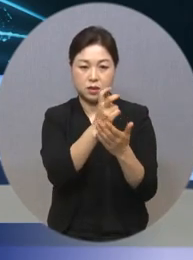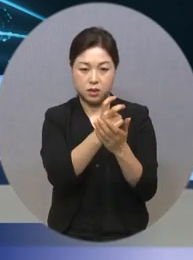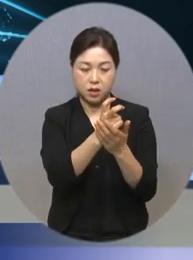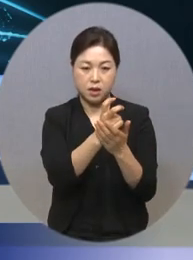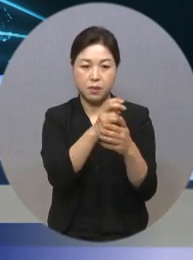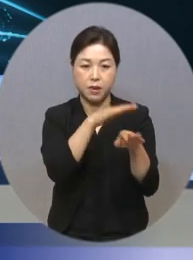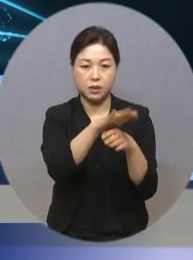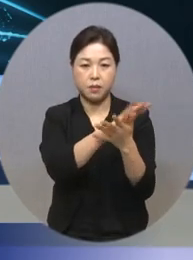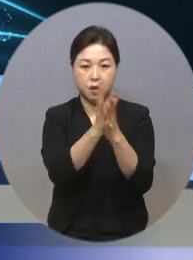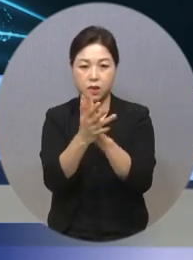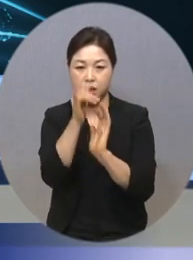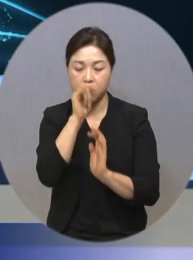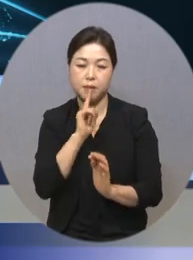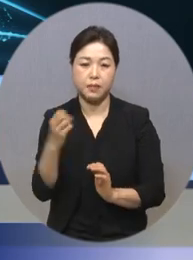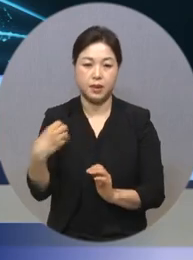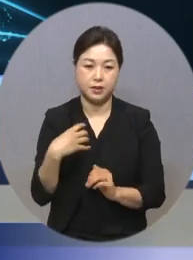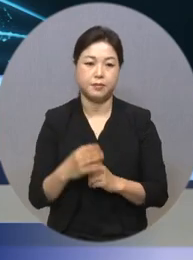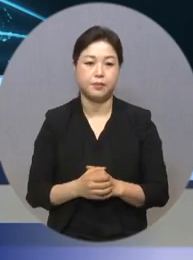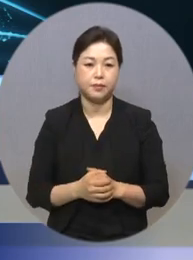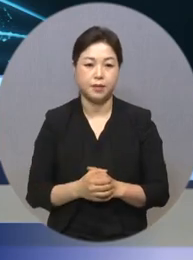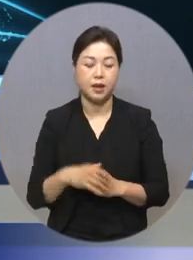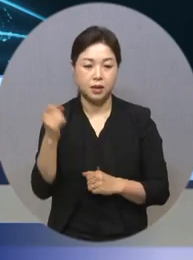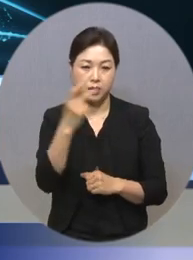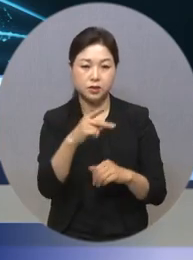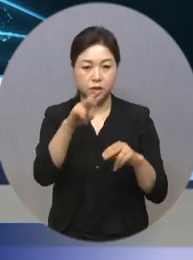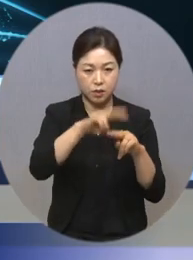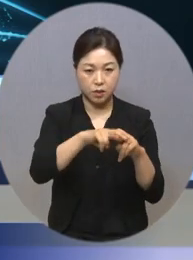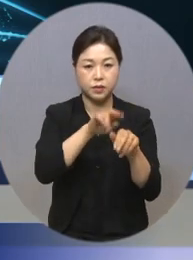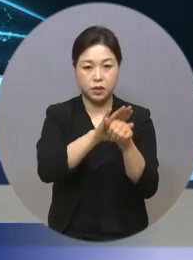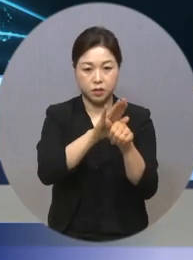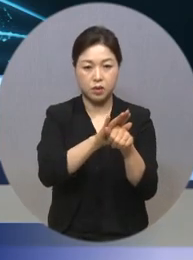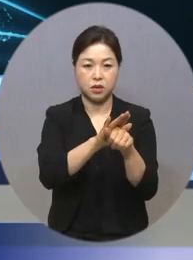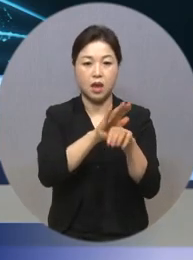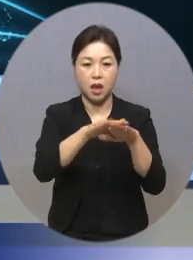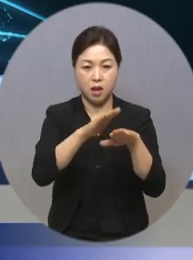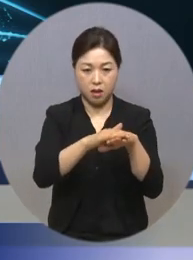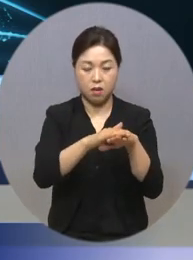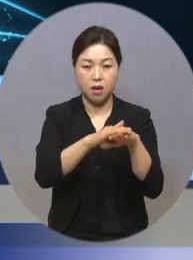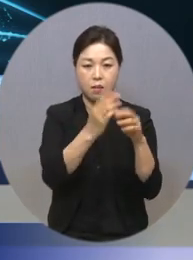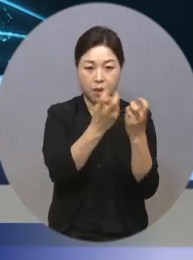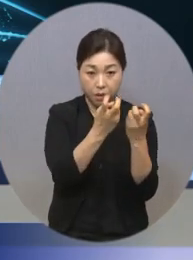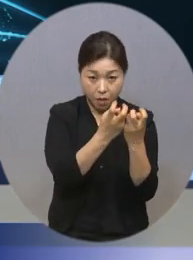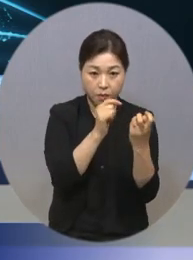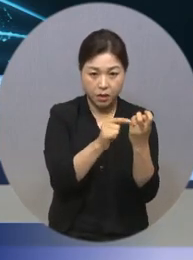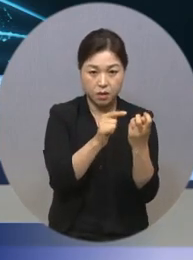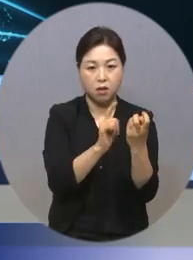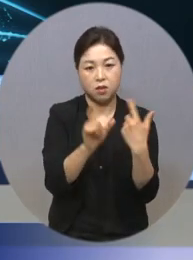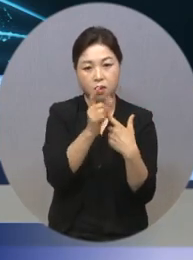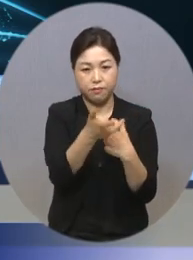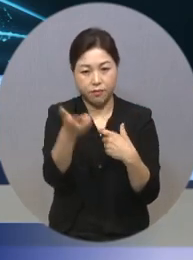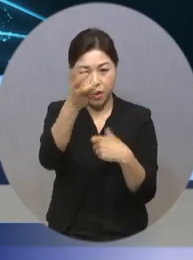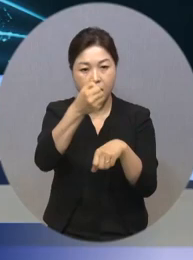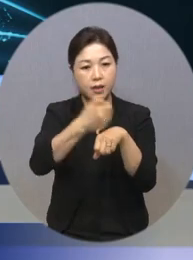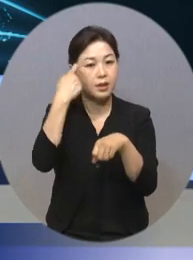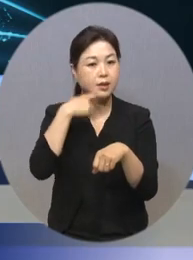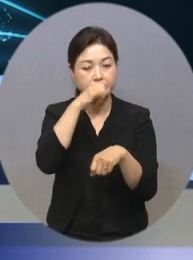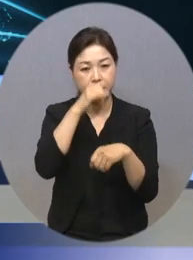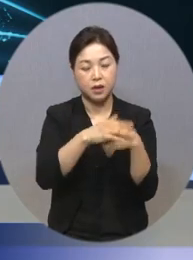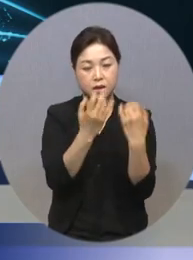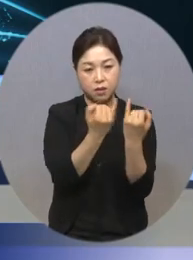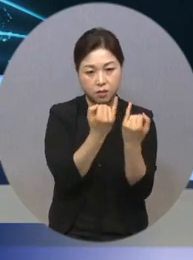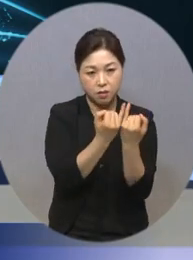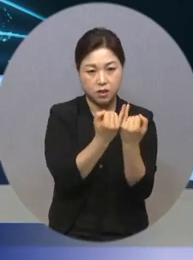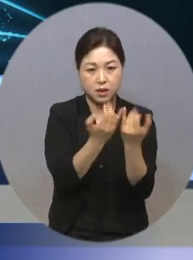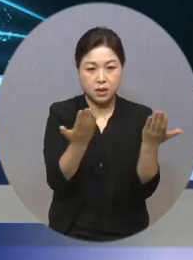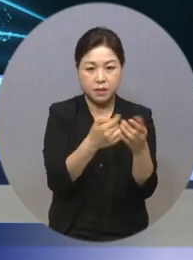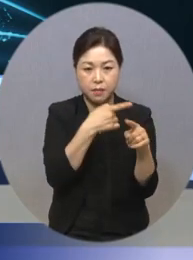전환이라는 평가가 나오는데요. 재취업 지원이라는 해결책 제시에서 한 발 더 나아갑니다. 여성들이 경력